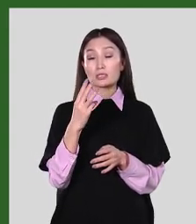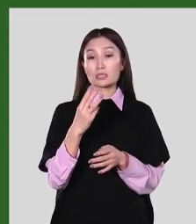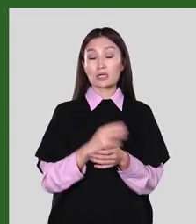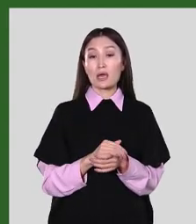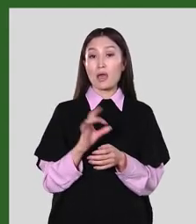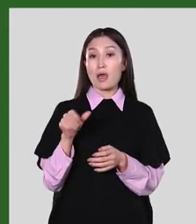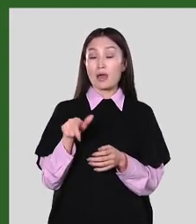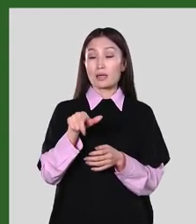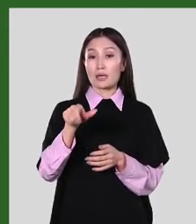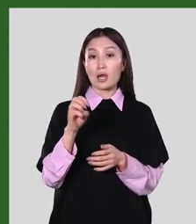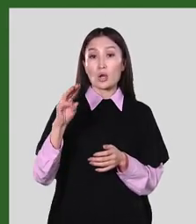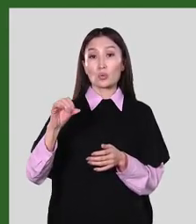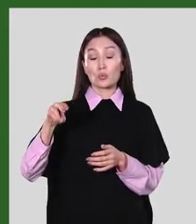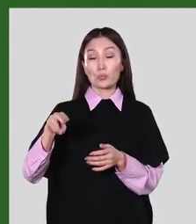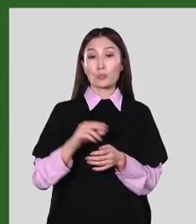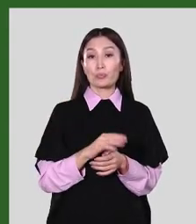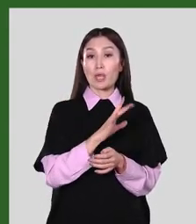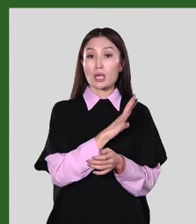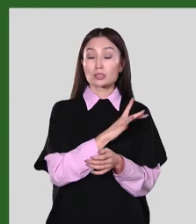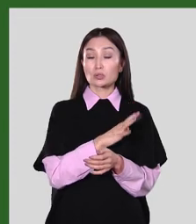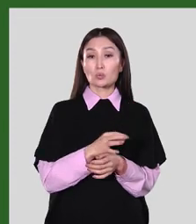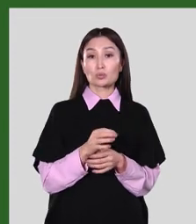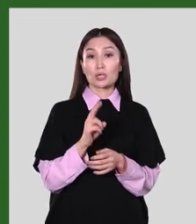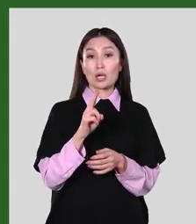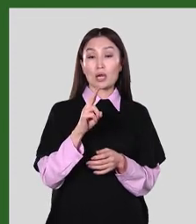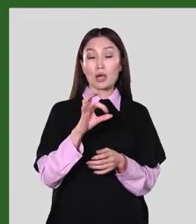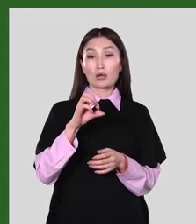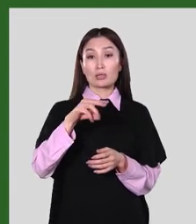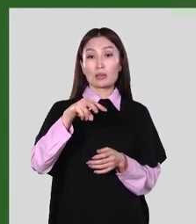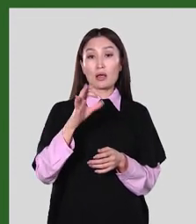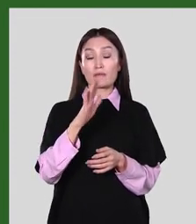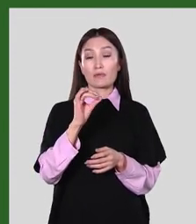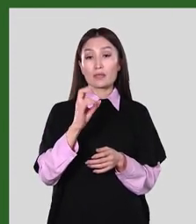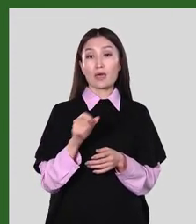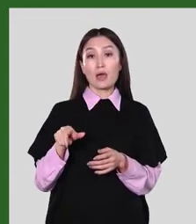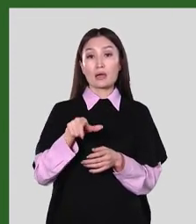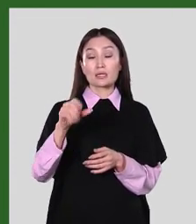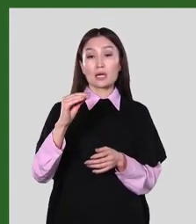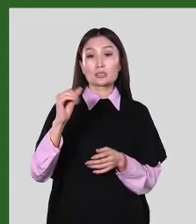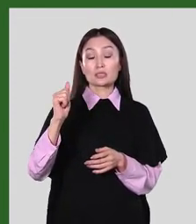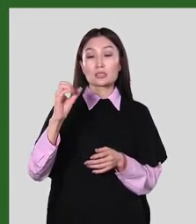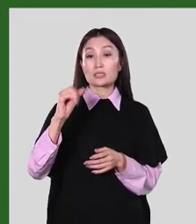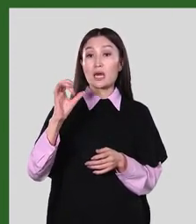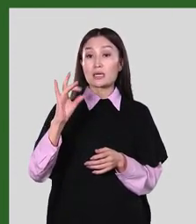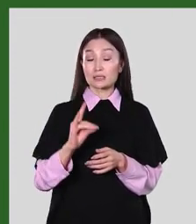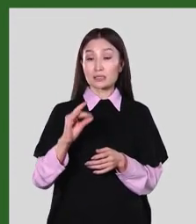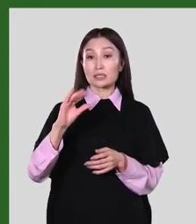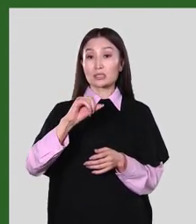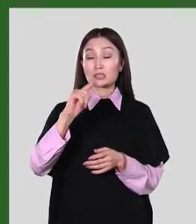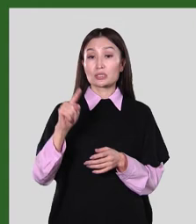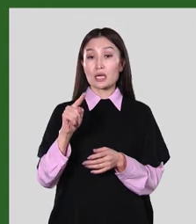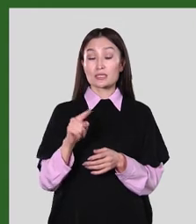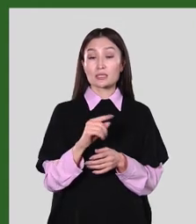река тюб иссык-кульская котловина эрика сарыча принадлежит бассейну